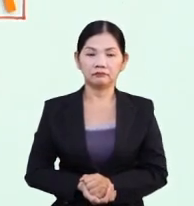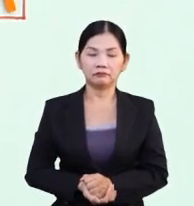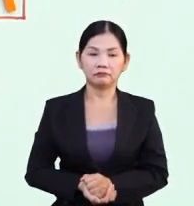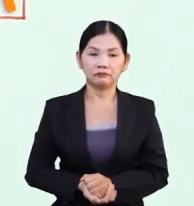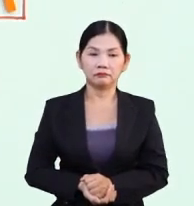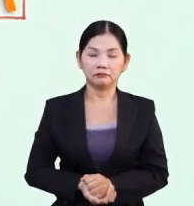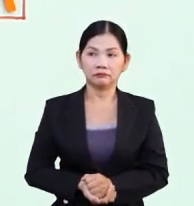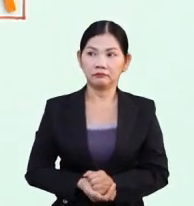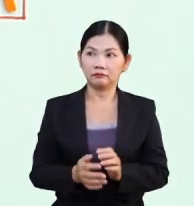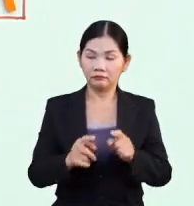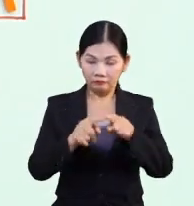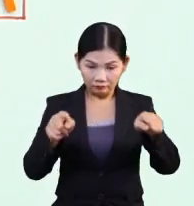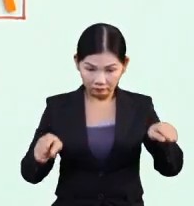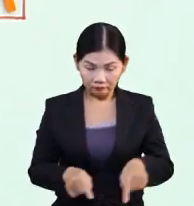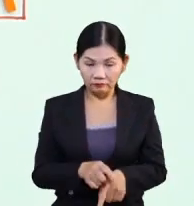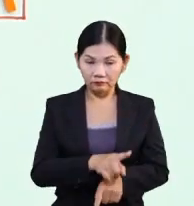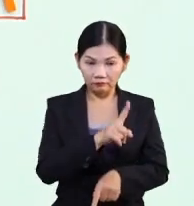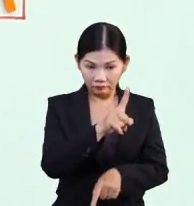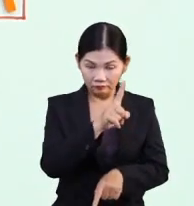ចាល្អណាស់ដើម្បីរកចាចំការទី1